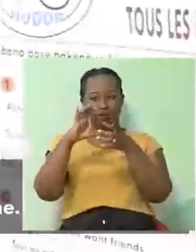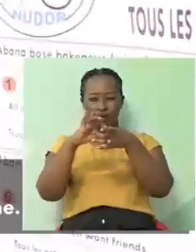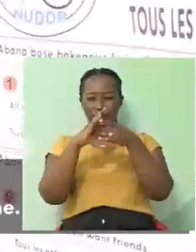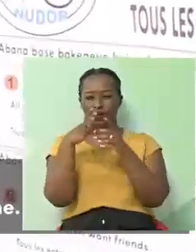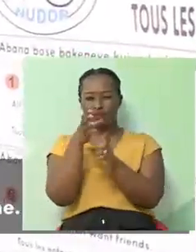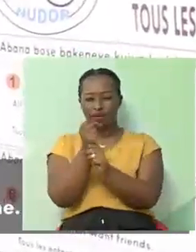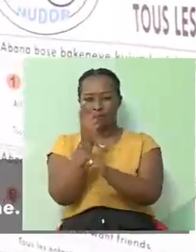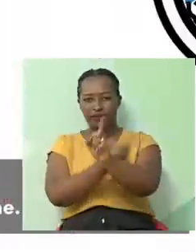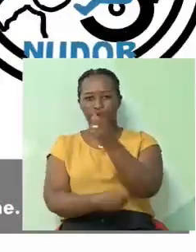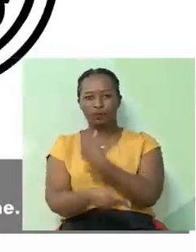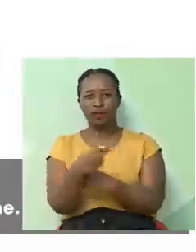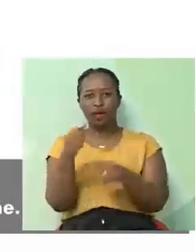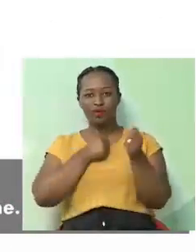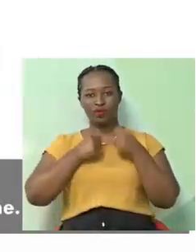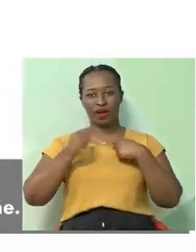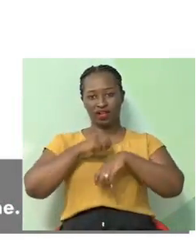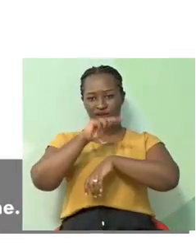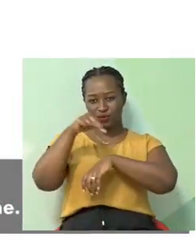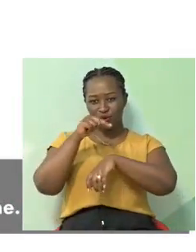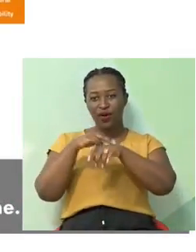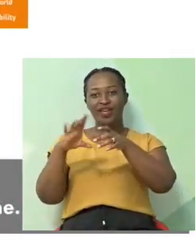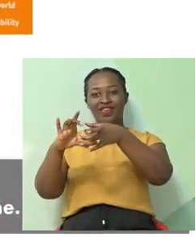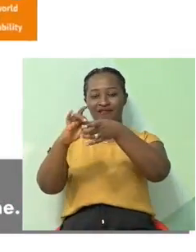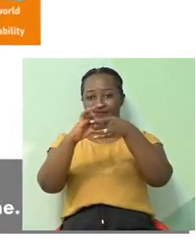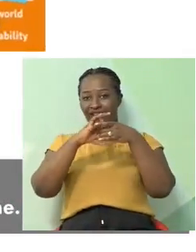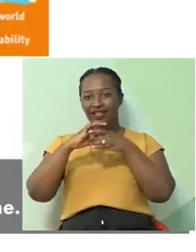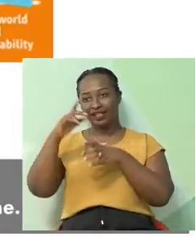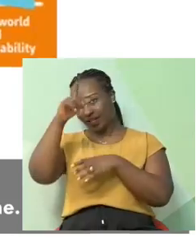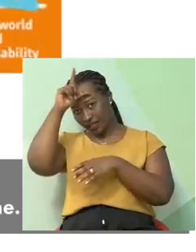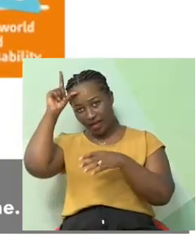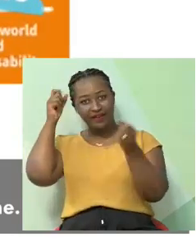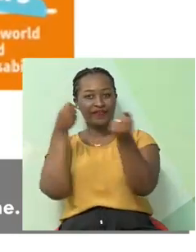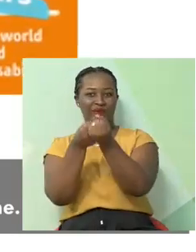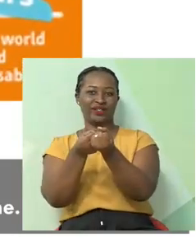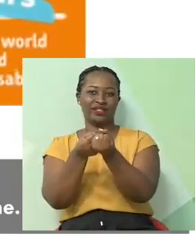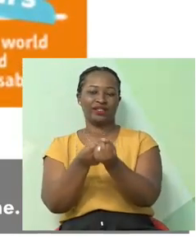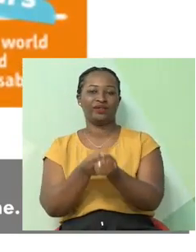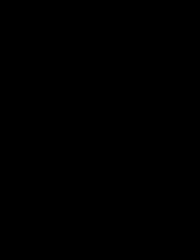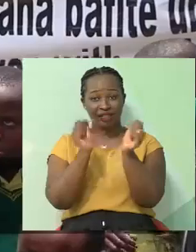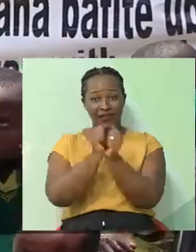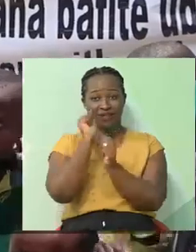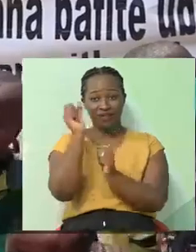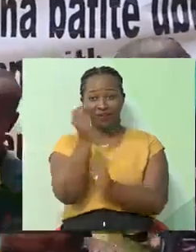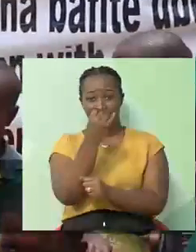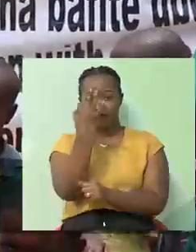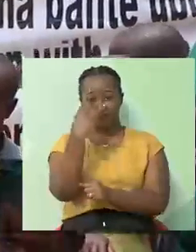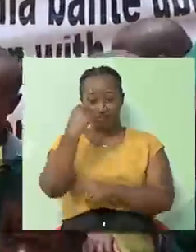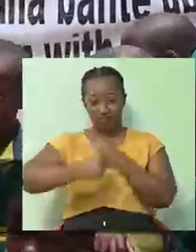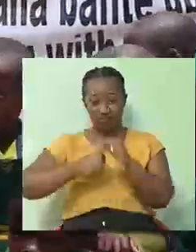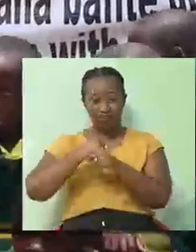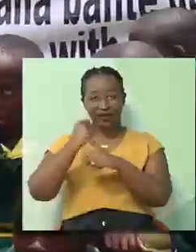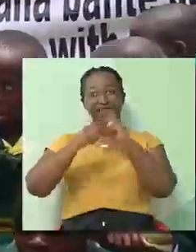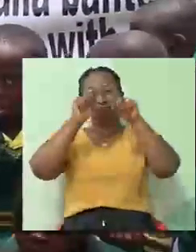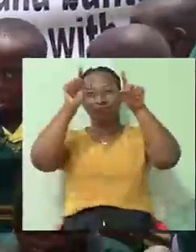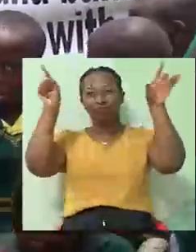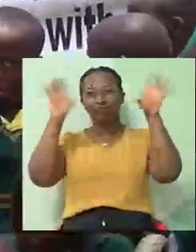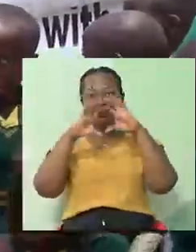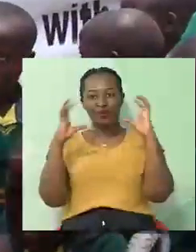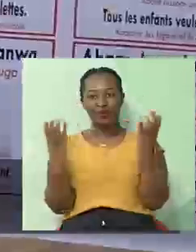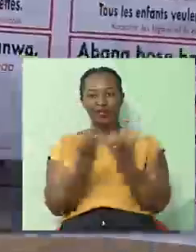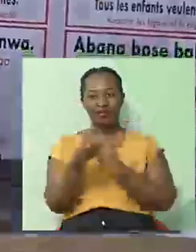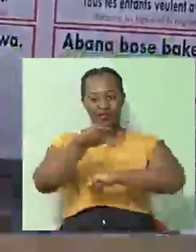n'ihuriro ry'imiryango y'abantu bafite ubumuga mu Rwanda NIDOR ku bufatanye n'umuryango Fondation Liliane tariki ya 15 Werurwe buri mwaka hirya